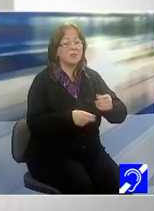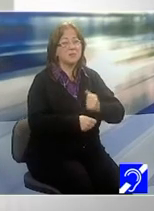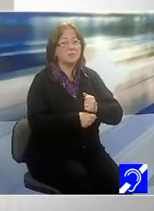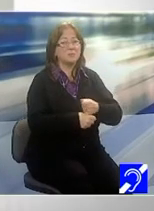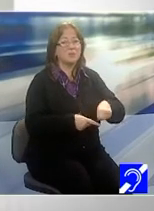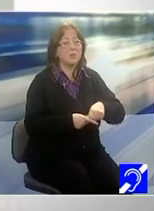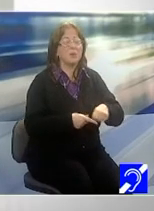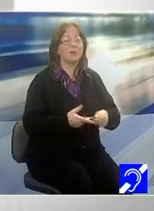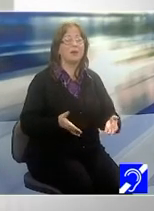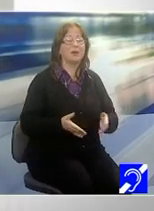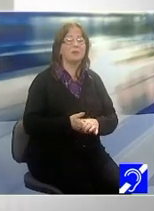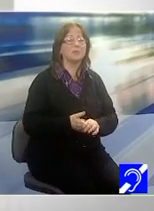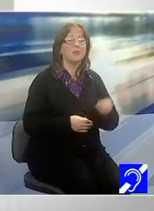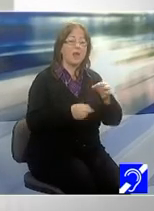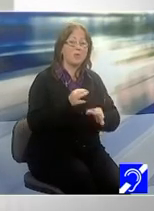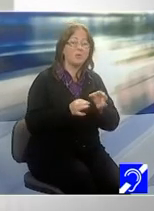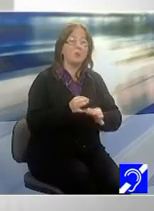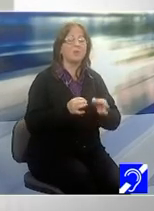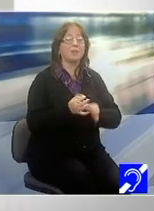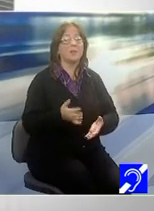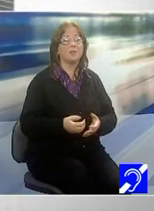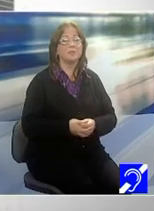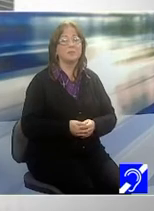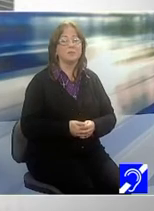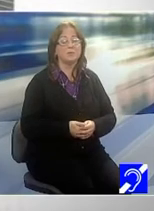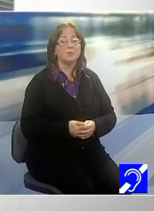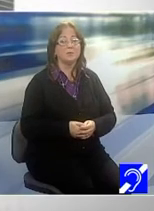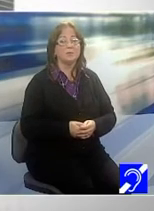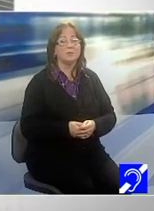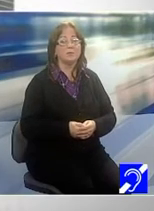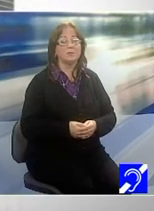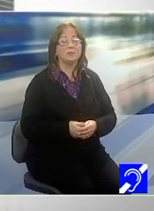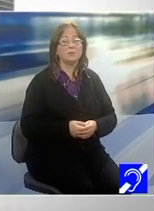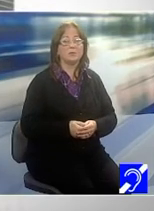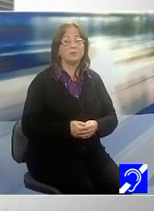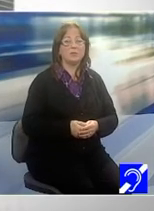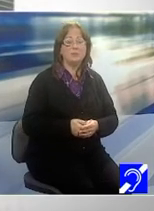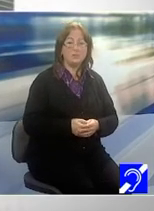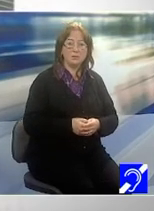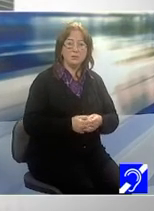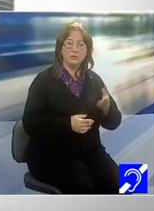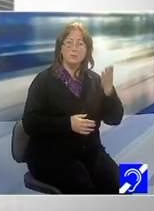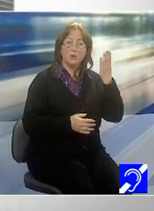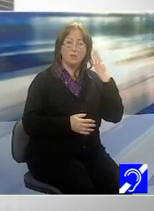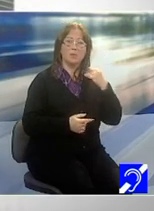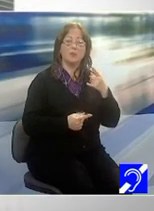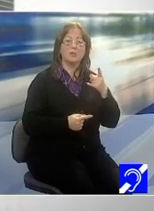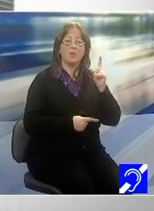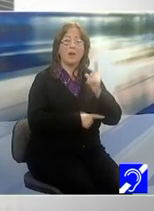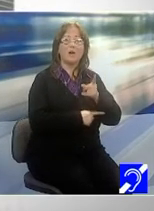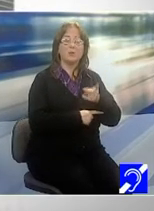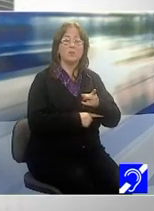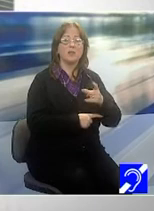departe. Apropo de asta, îmi cer scuze că te opresc. A fost acuzat Cioloș legat de programul acesta că ar fi format